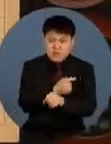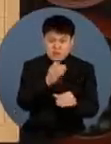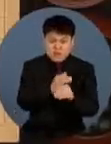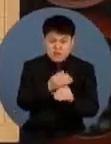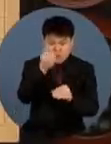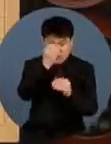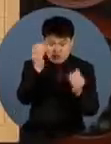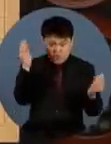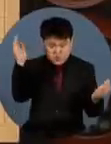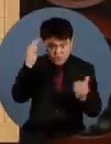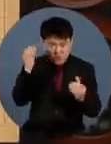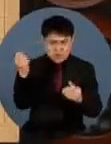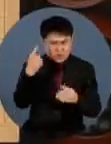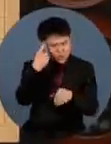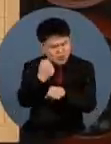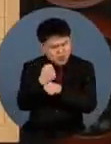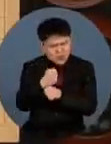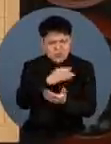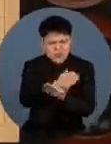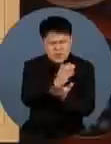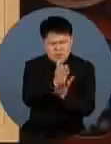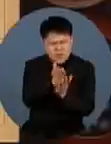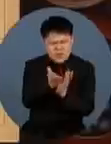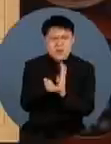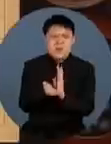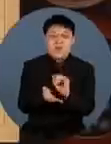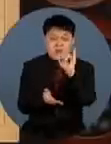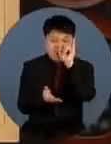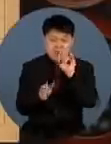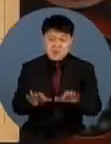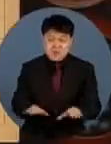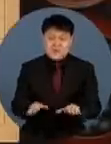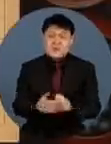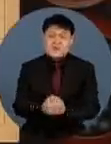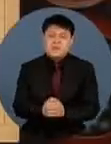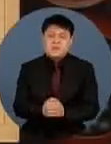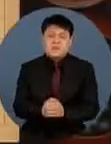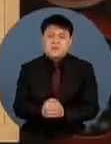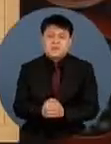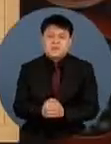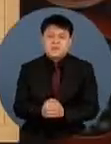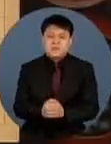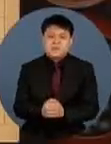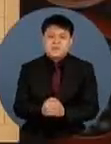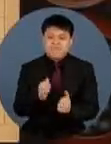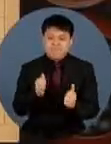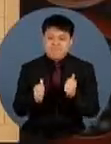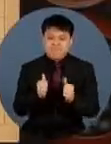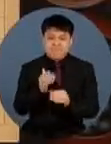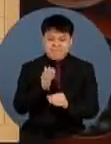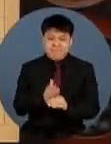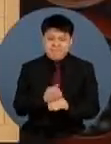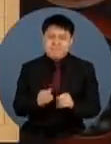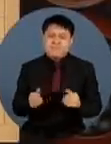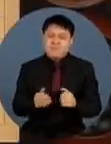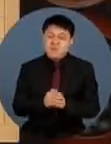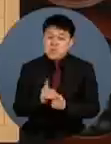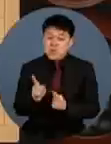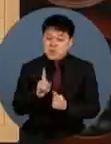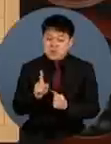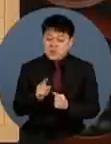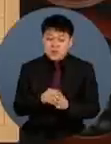초등학생부, 또 연구생부 등 뭐 네, 많은 부들이 그렇습니다. 설립이 되어서 네, 대회를 진행이 되었는데요. 반응이